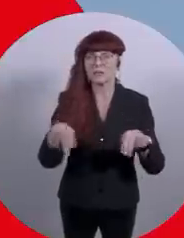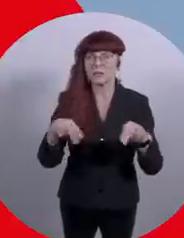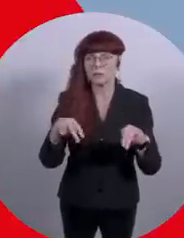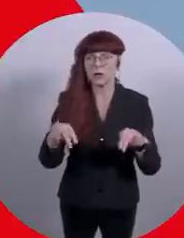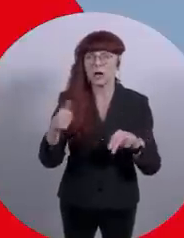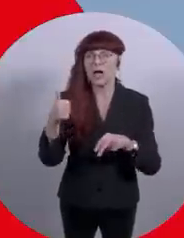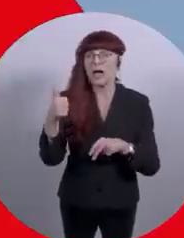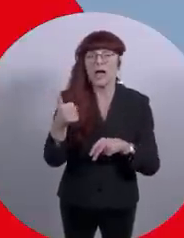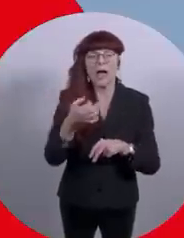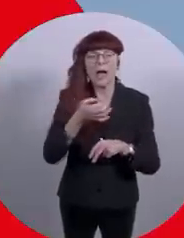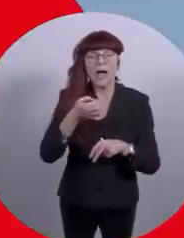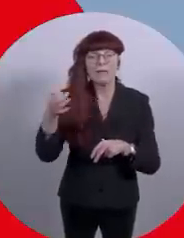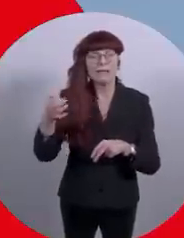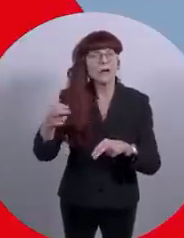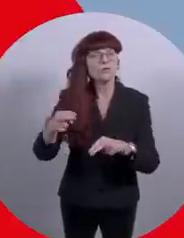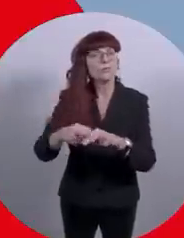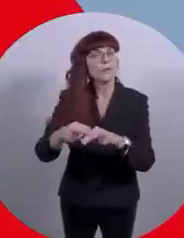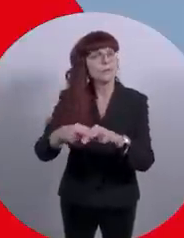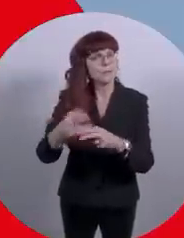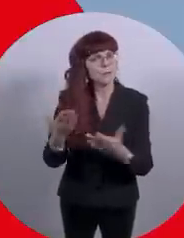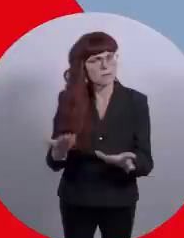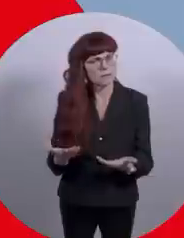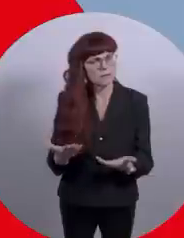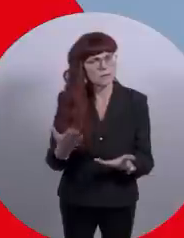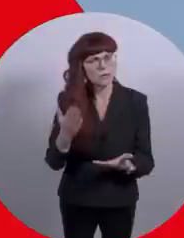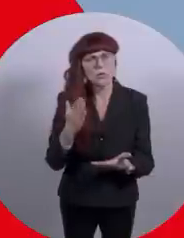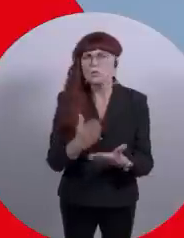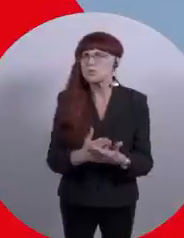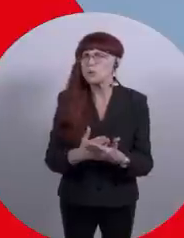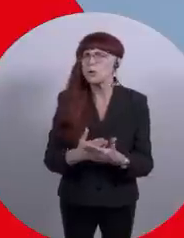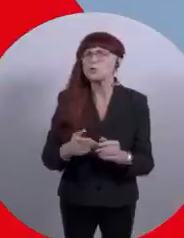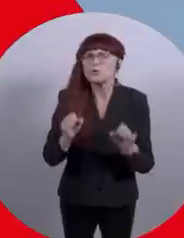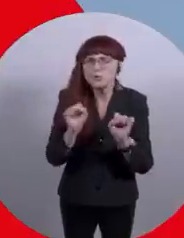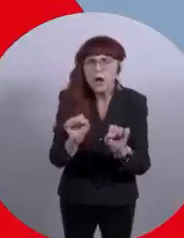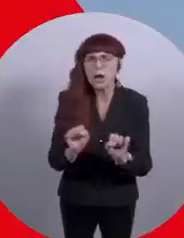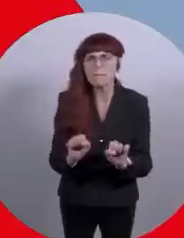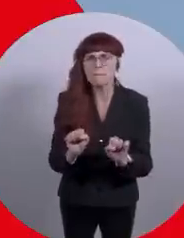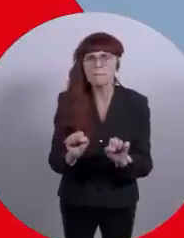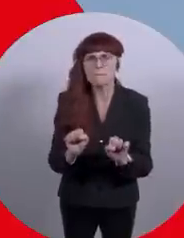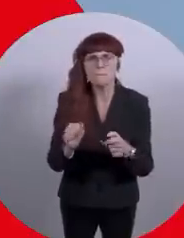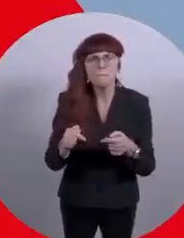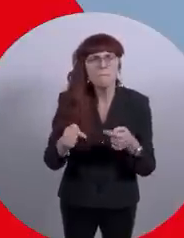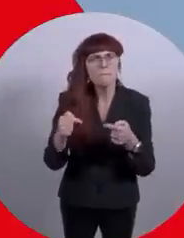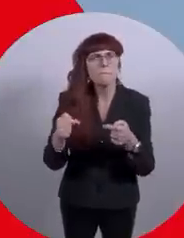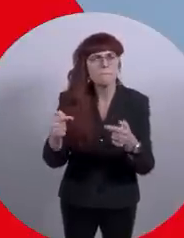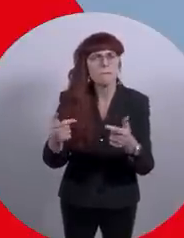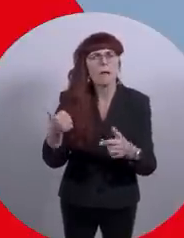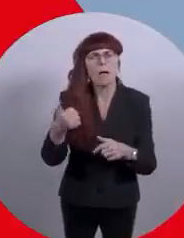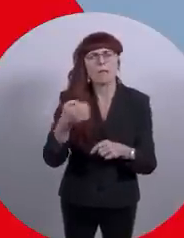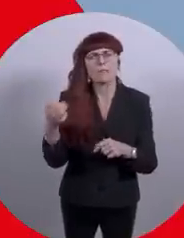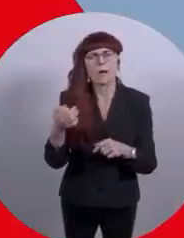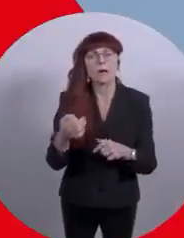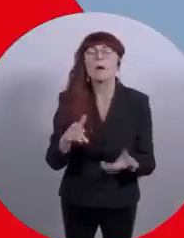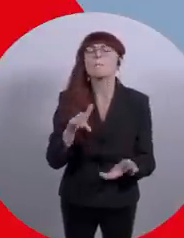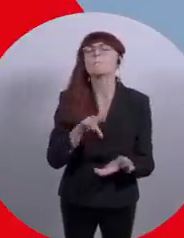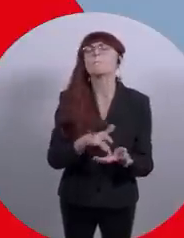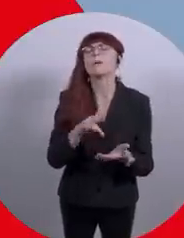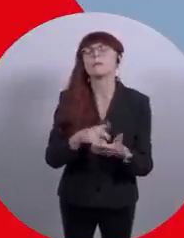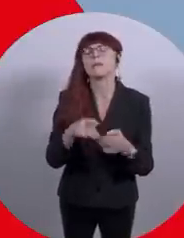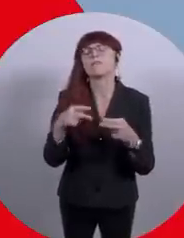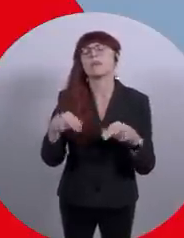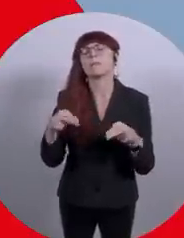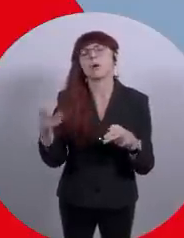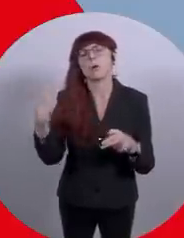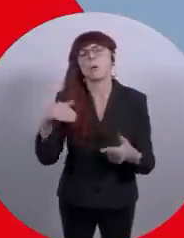später mittlerweile ist es schon zu Routine geworden dass wir dann irgendwann Mitte Februar eine